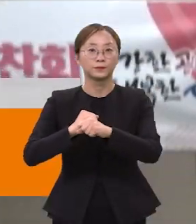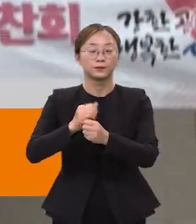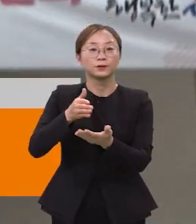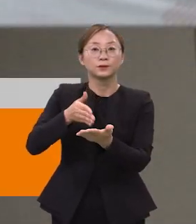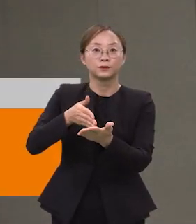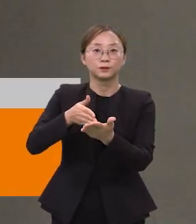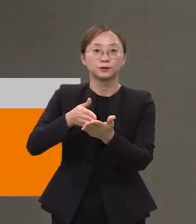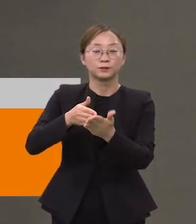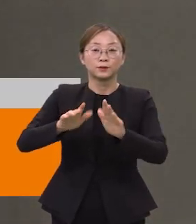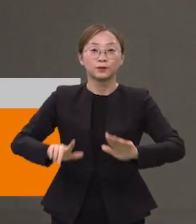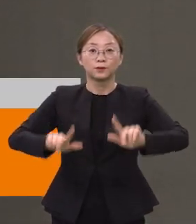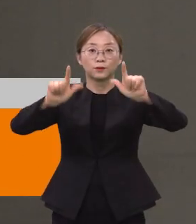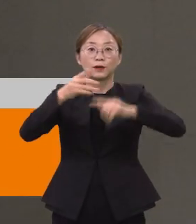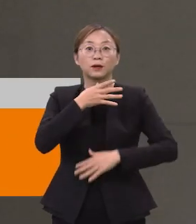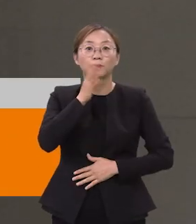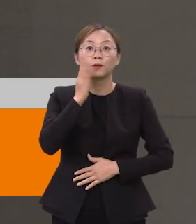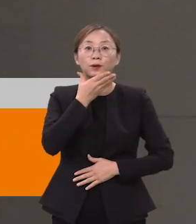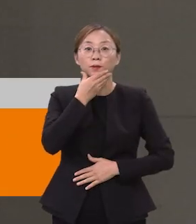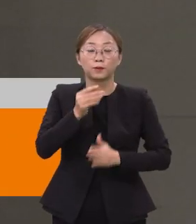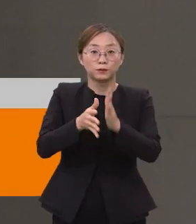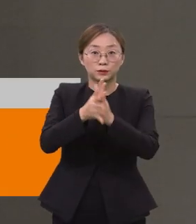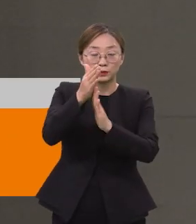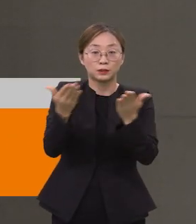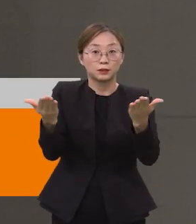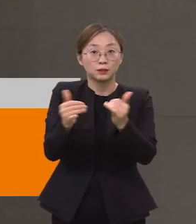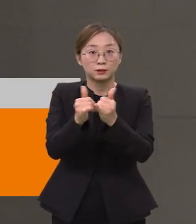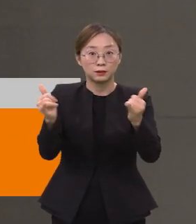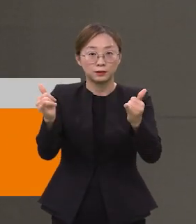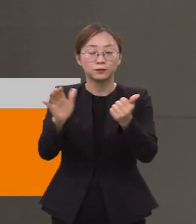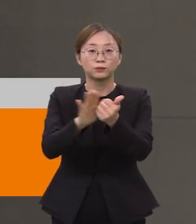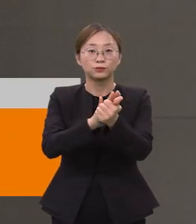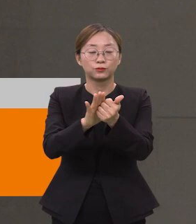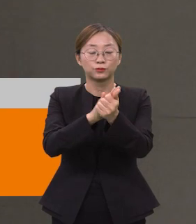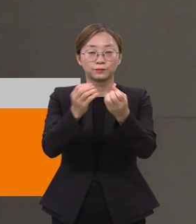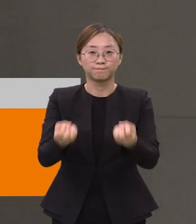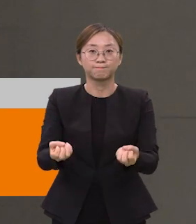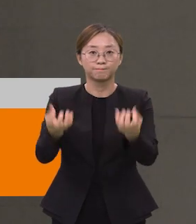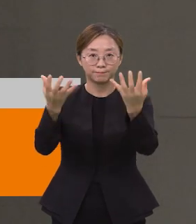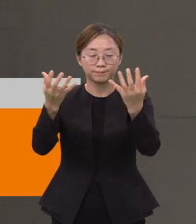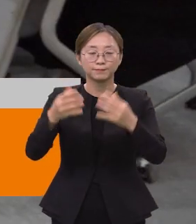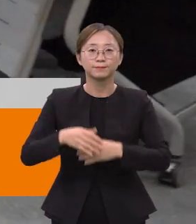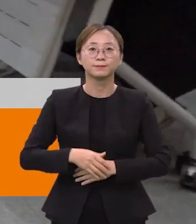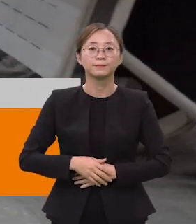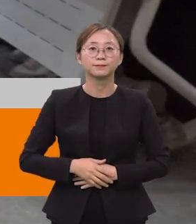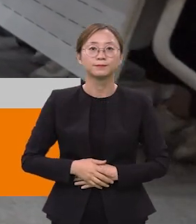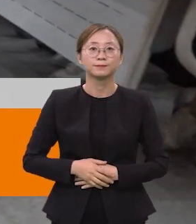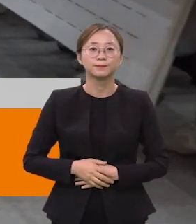주요 뉴스입니다. 2022년 노인복지시설 종사자 연찬회가 개최됐습니다.